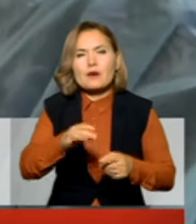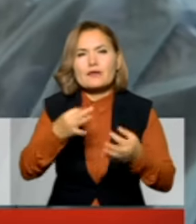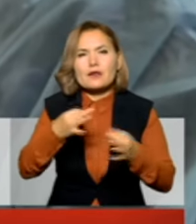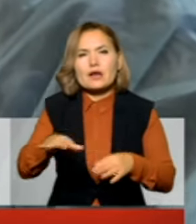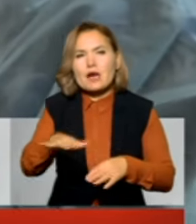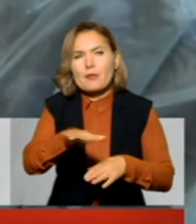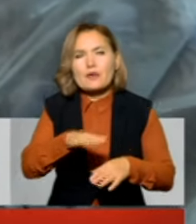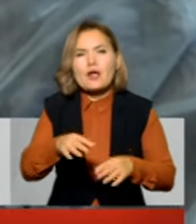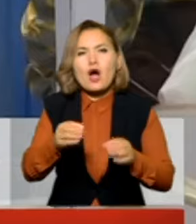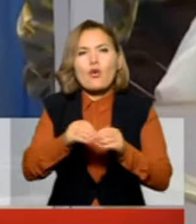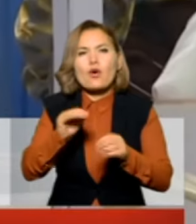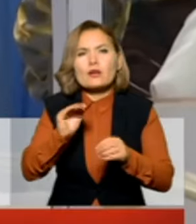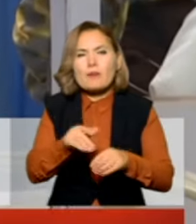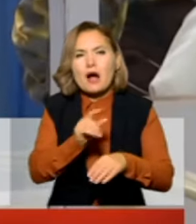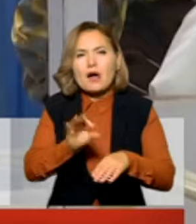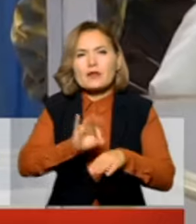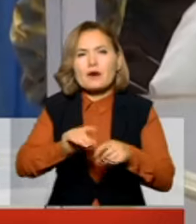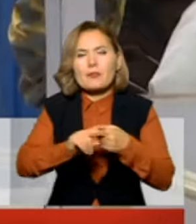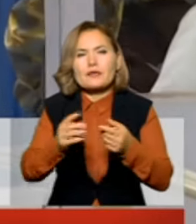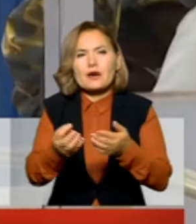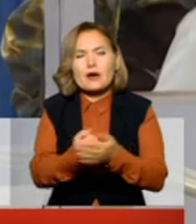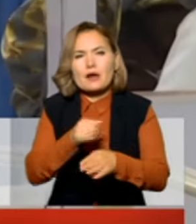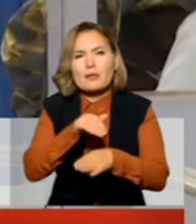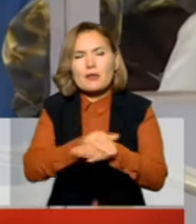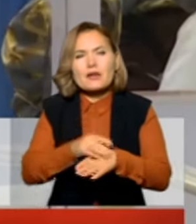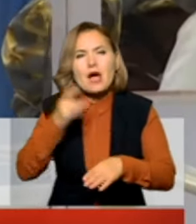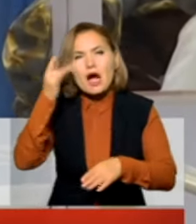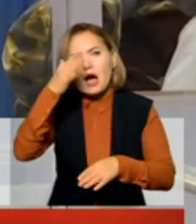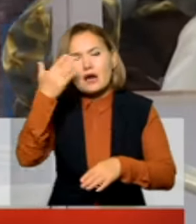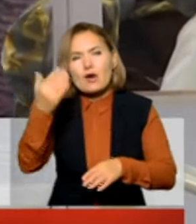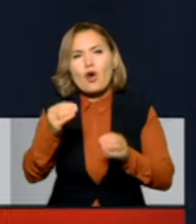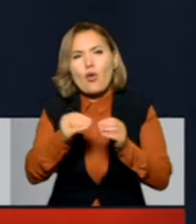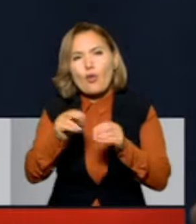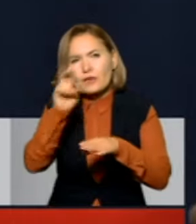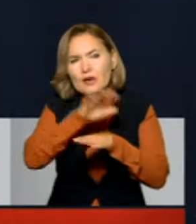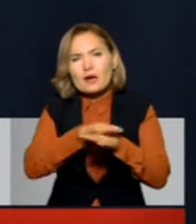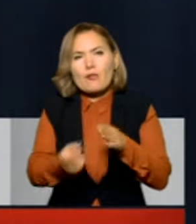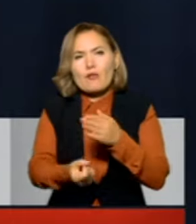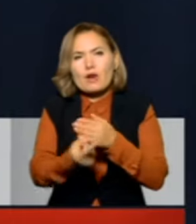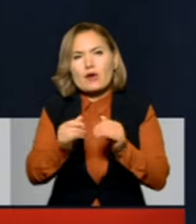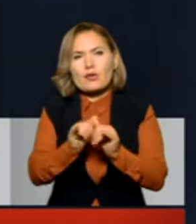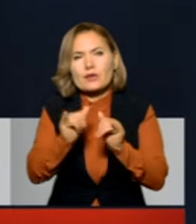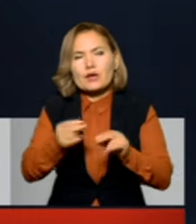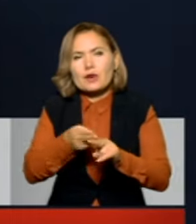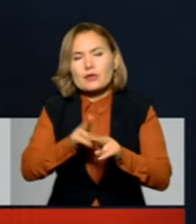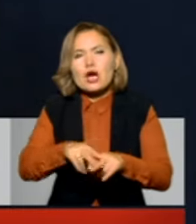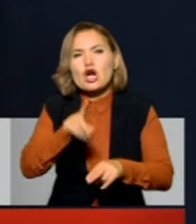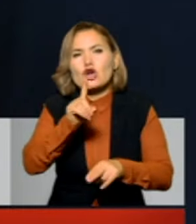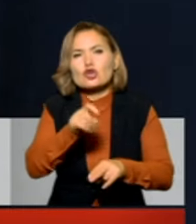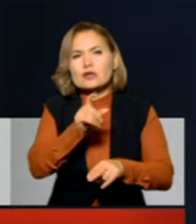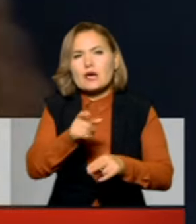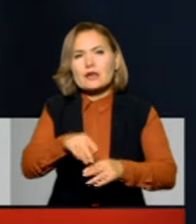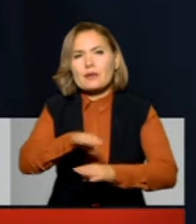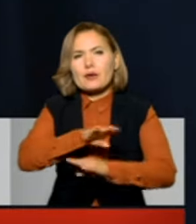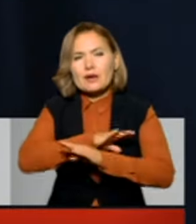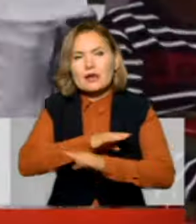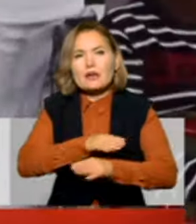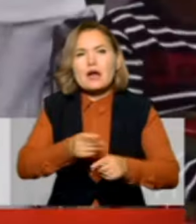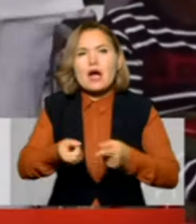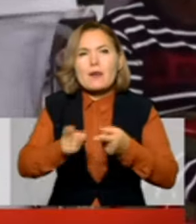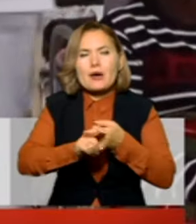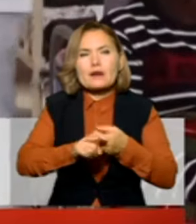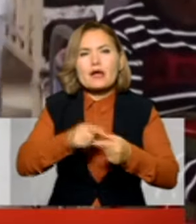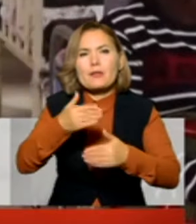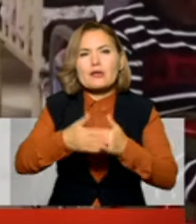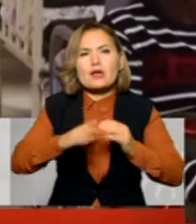Республикасында ондаған мың адамнан анықталып, қарақұрлықтың 10-нан астам еліне тарады. Одан жүздеген адам қайтыс болған. Осыған байланысты